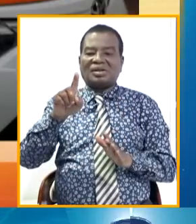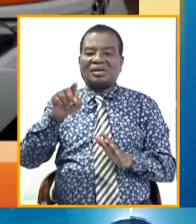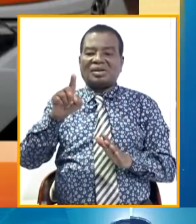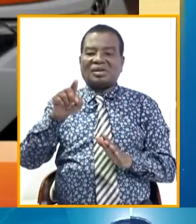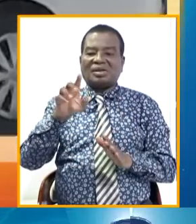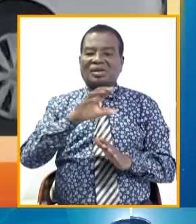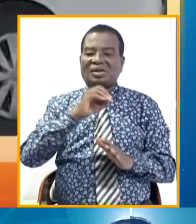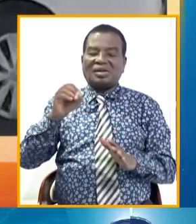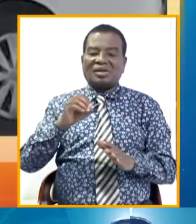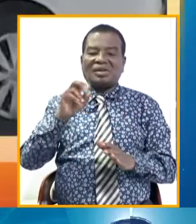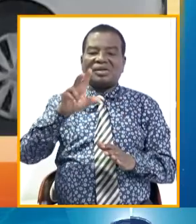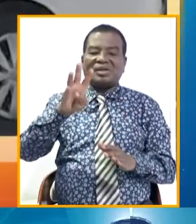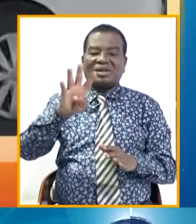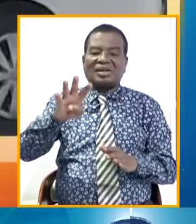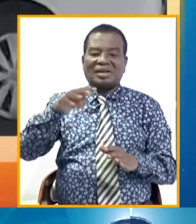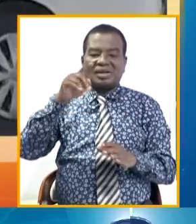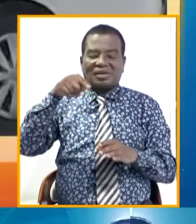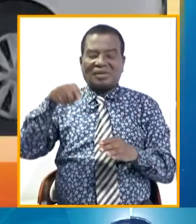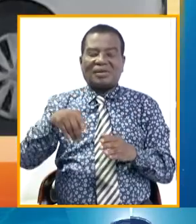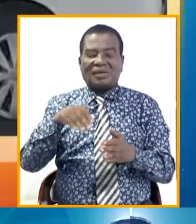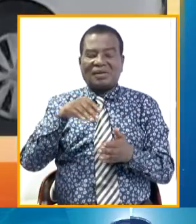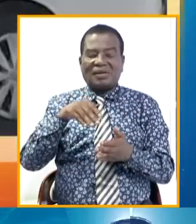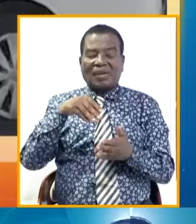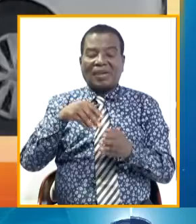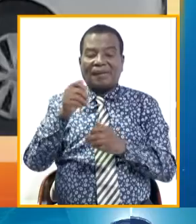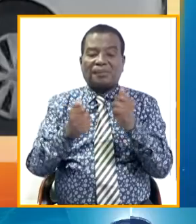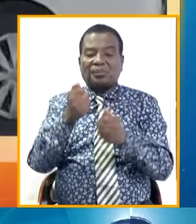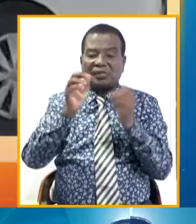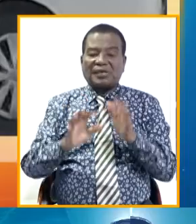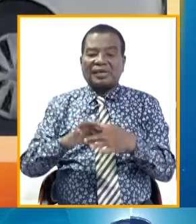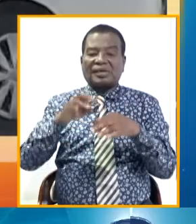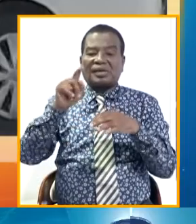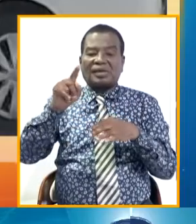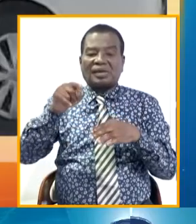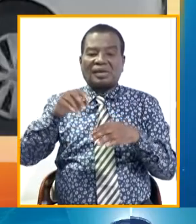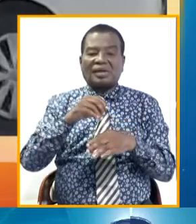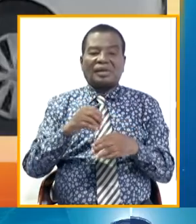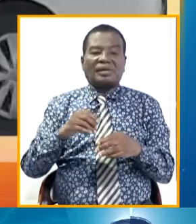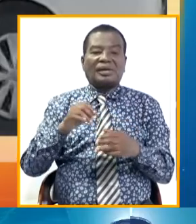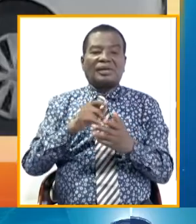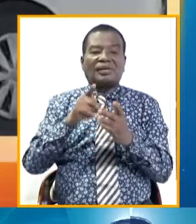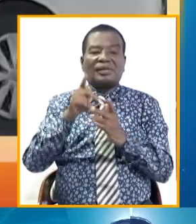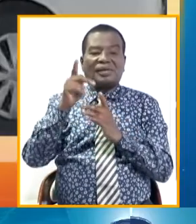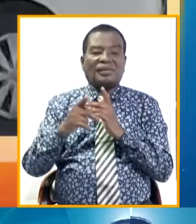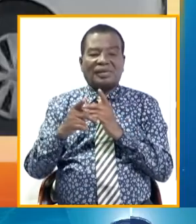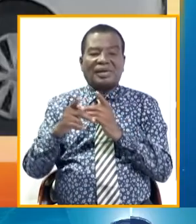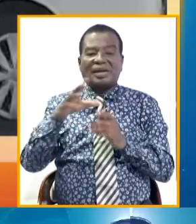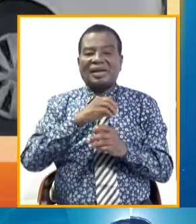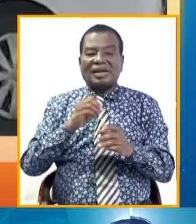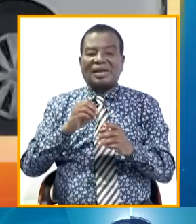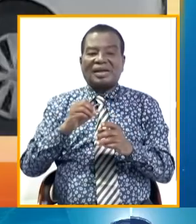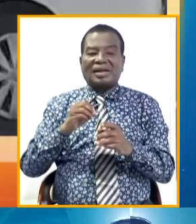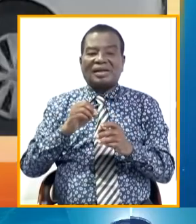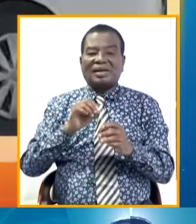000 conducteurs de taxi. Ce projet était au centre d'une conférence de presse animée récemment par les acteurs